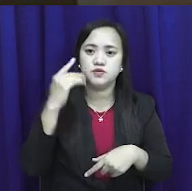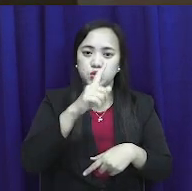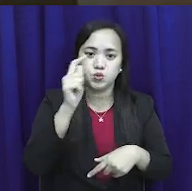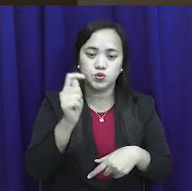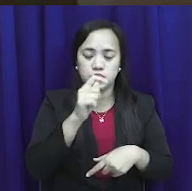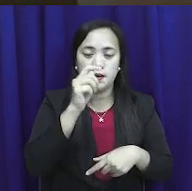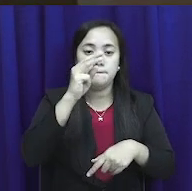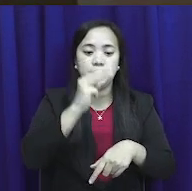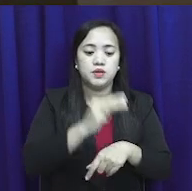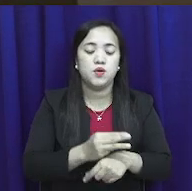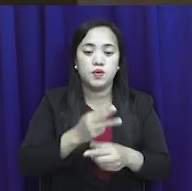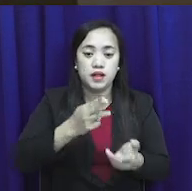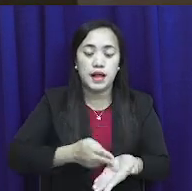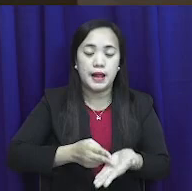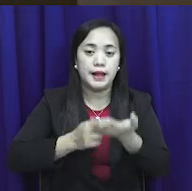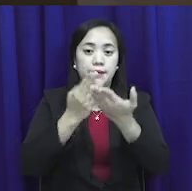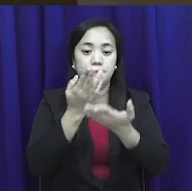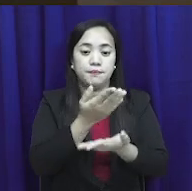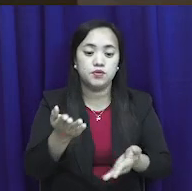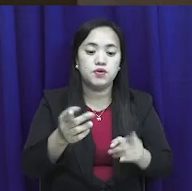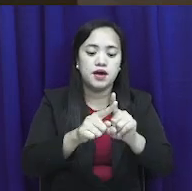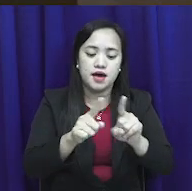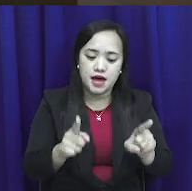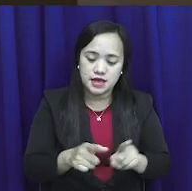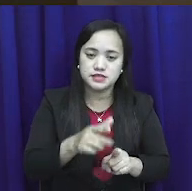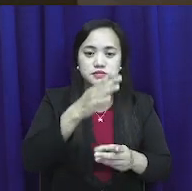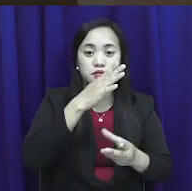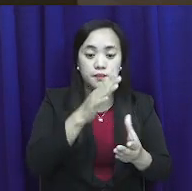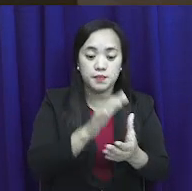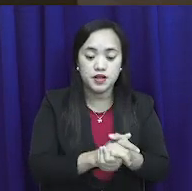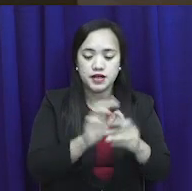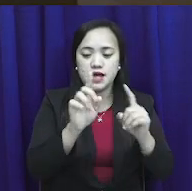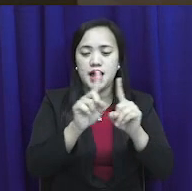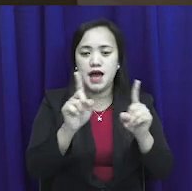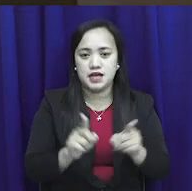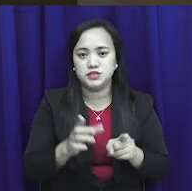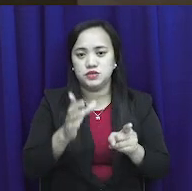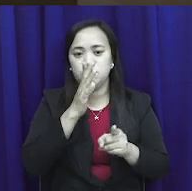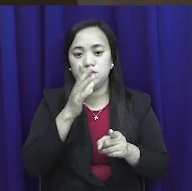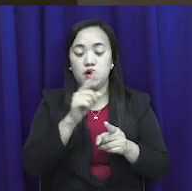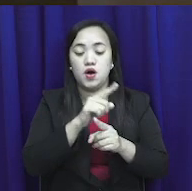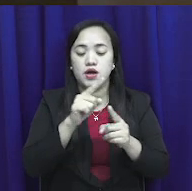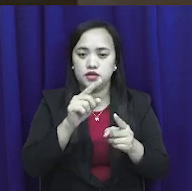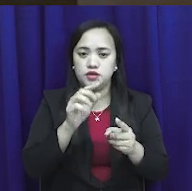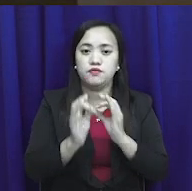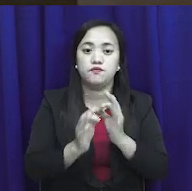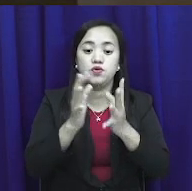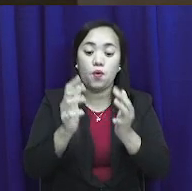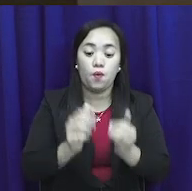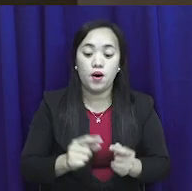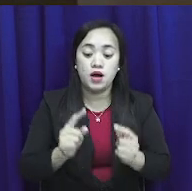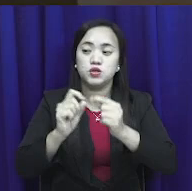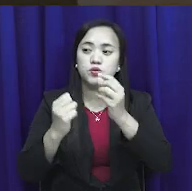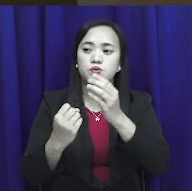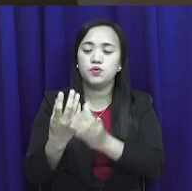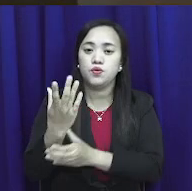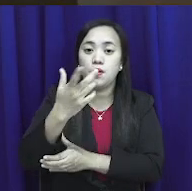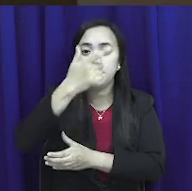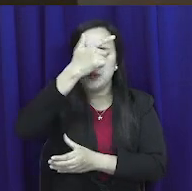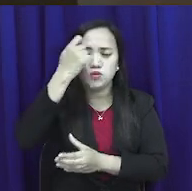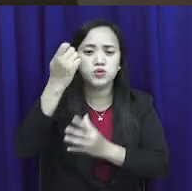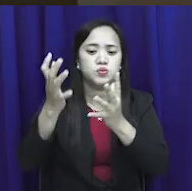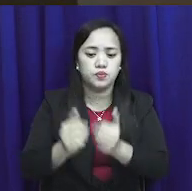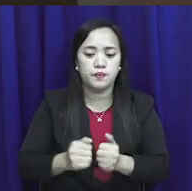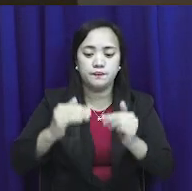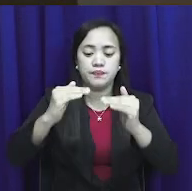Ministry will help you as a mother and as a wife sa iyong paglago because you're in another level eh level up